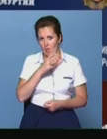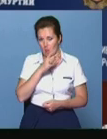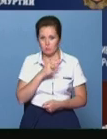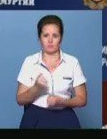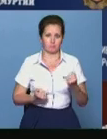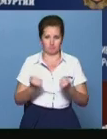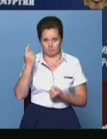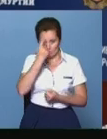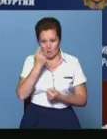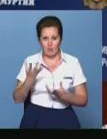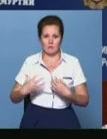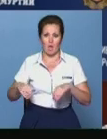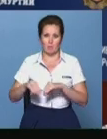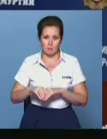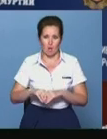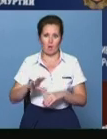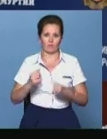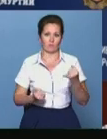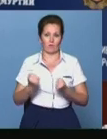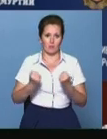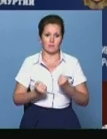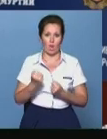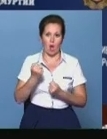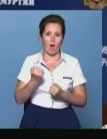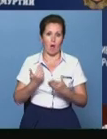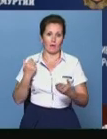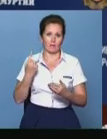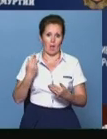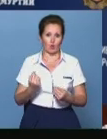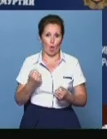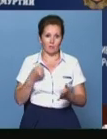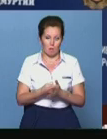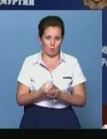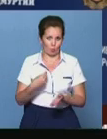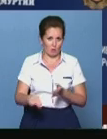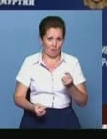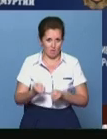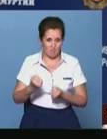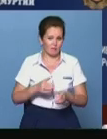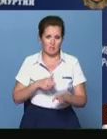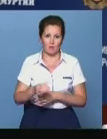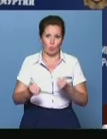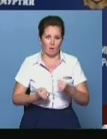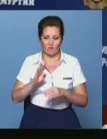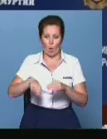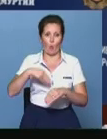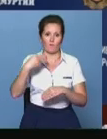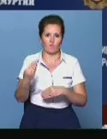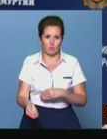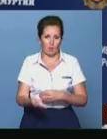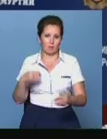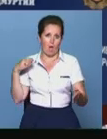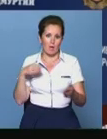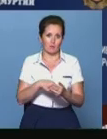опьянения, а семья приобрела автомобиль буквально за день до ДТП. Не справившись с управлением, съехал в кювет, после чего произошел наезд на дерево.